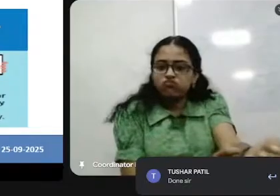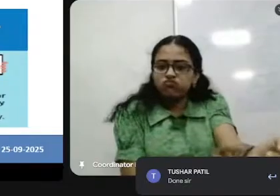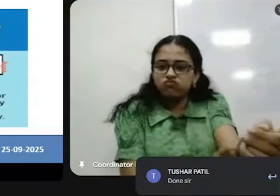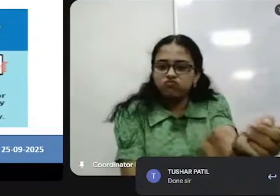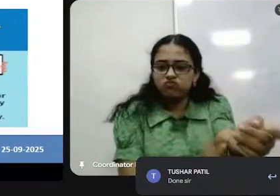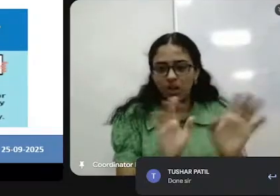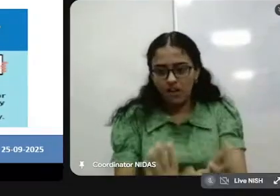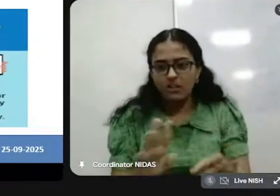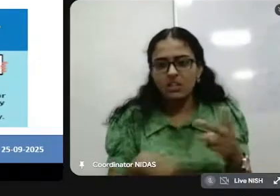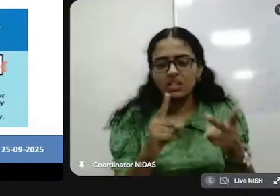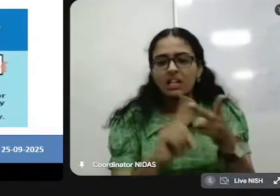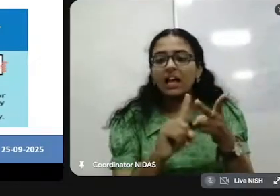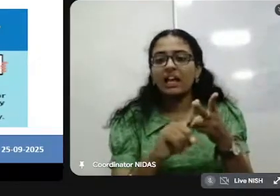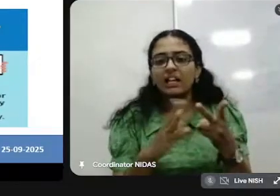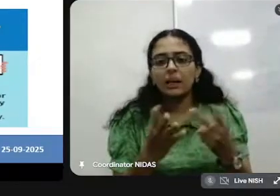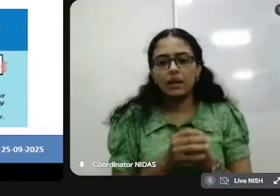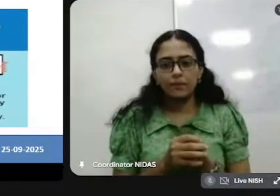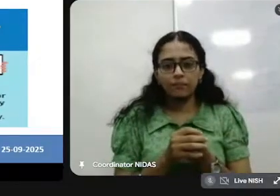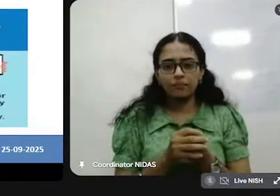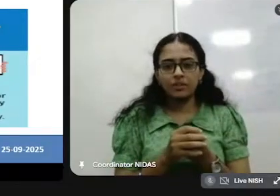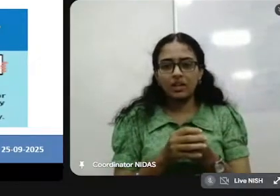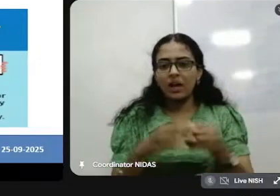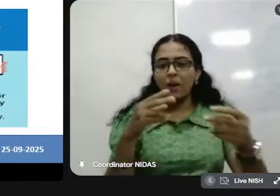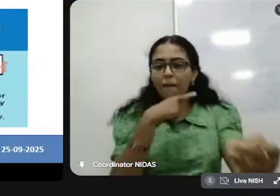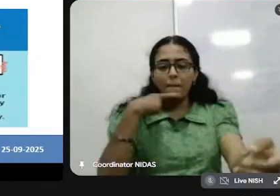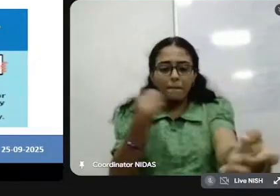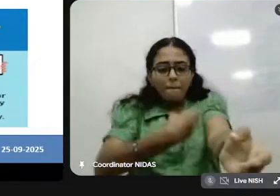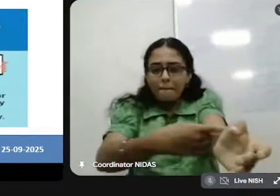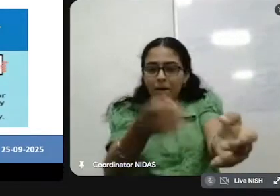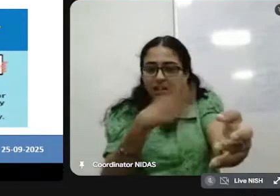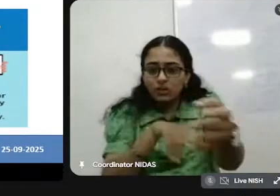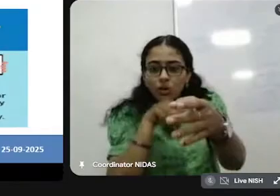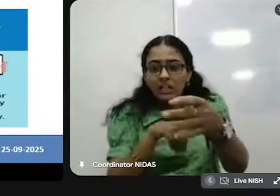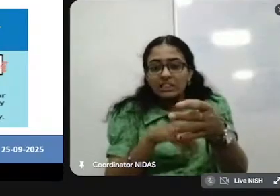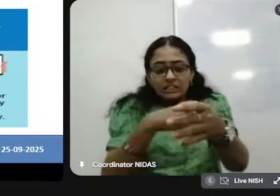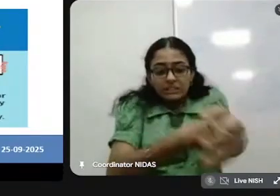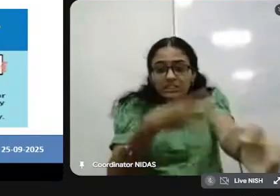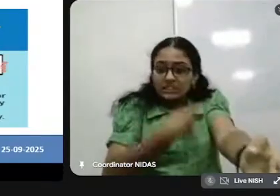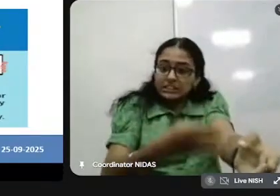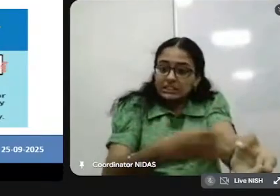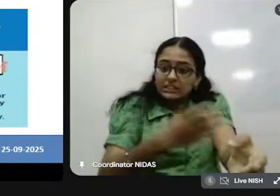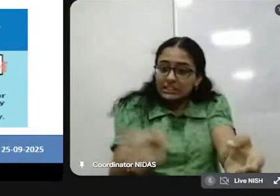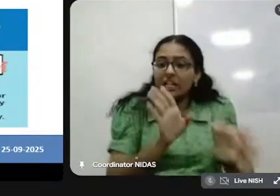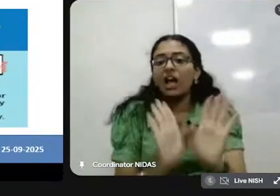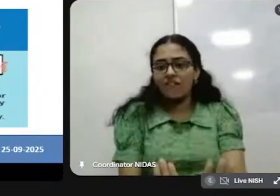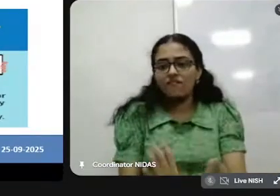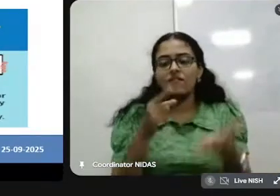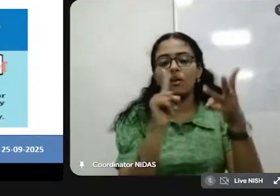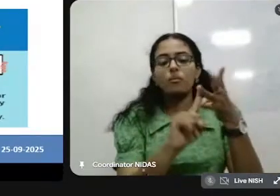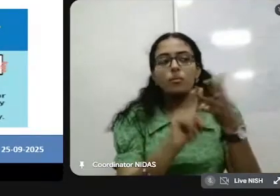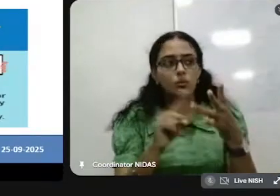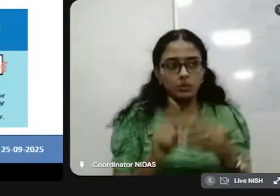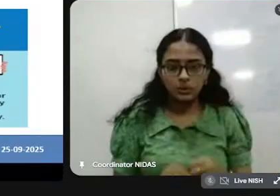പറയും. രണ്ടാമത്തെ അവസ്ഥ എന്ന് പറയുമ്പോൾ ബ്ലഡ് വെസൽസ് പൊട്ടിയിട്ട് ബ്ലഡ് ബ്ലീഡ് ആവുന്ന അവസ്ഥയാണ് തലച്ചോറിലേക്ക്. മൂന്നാമത്തെ